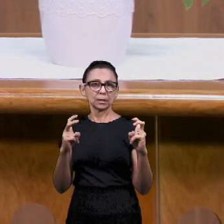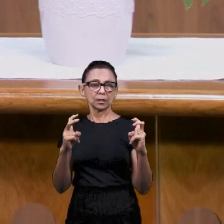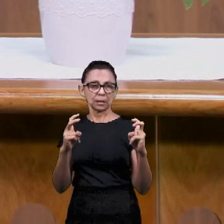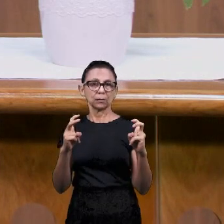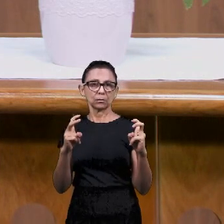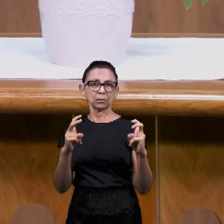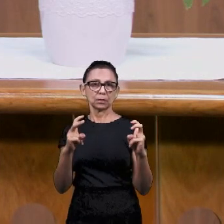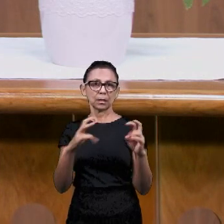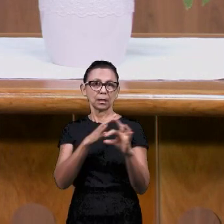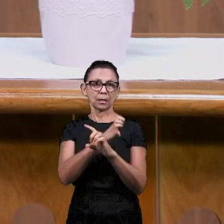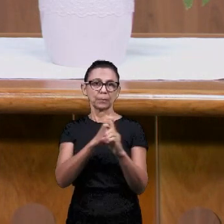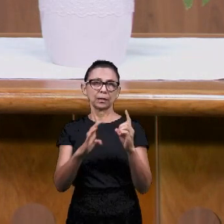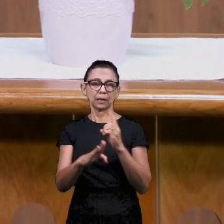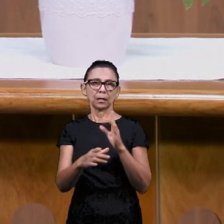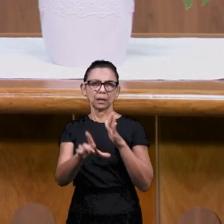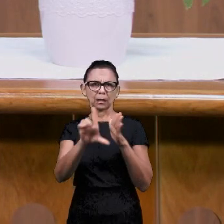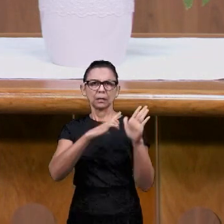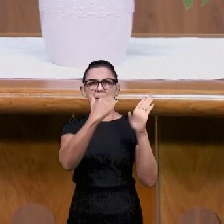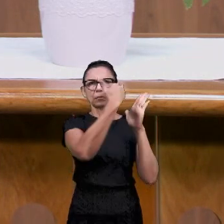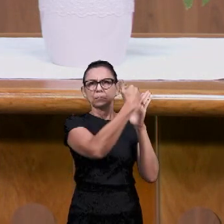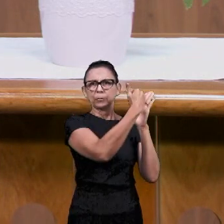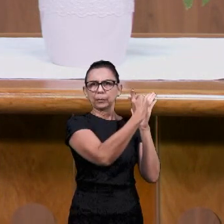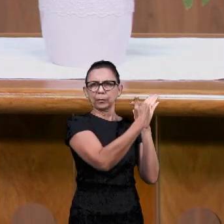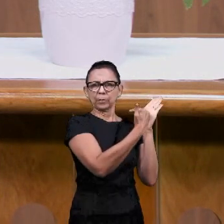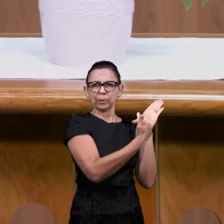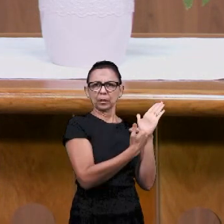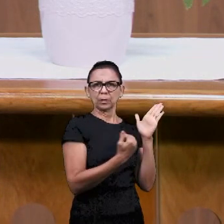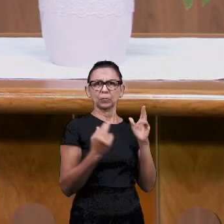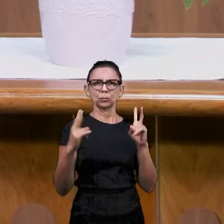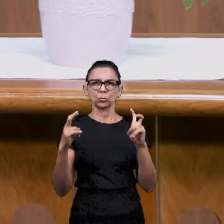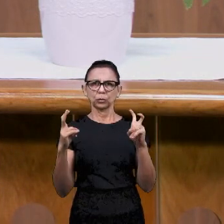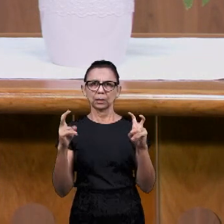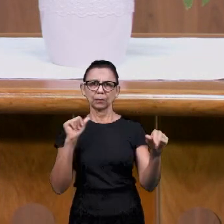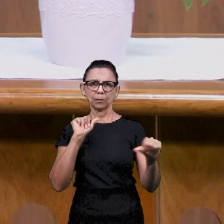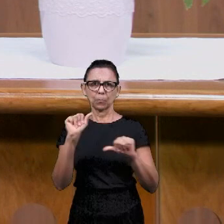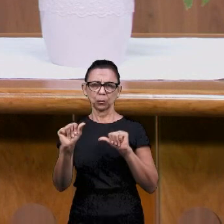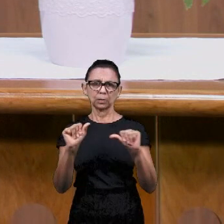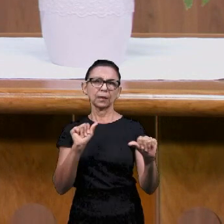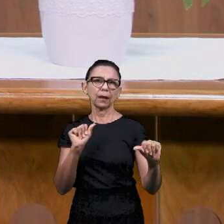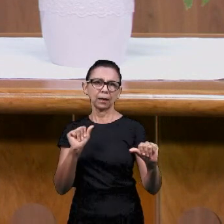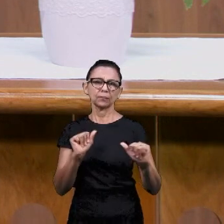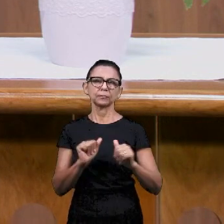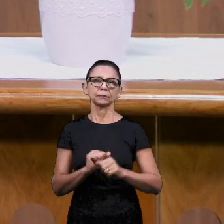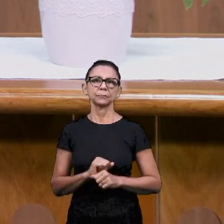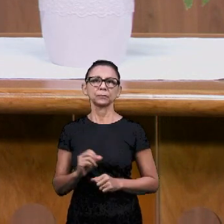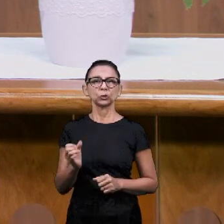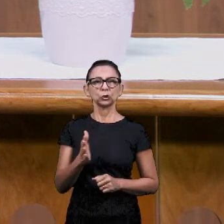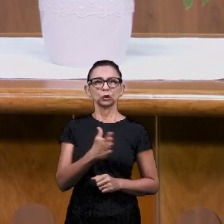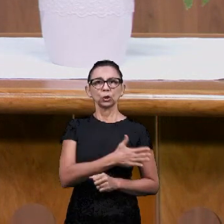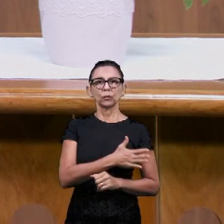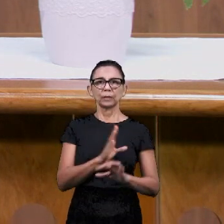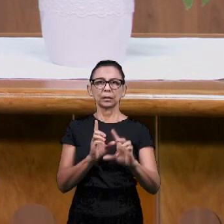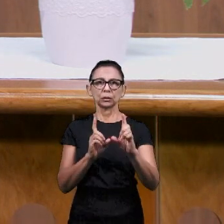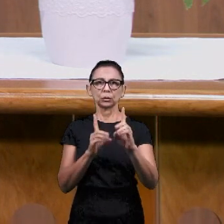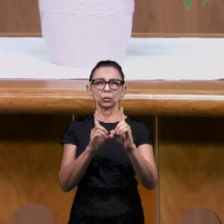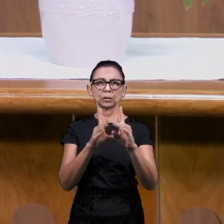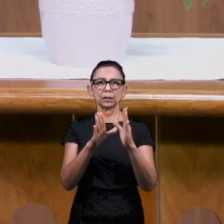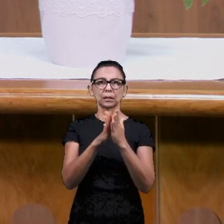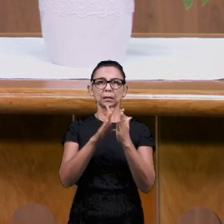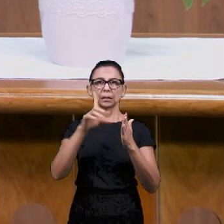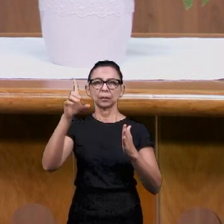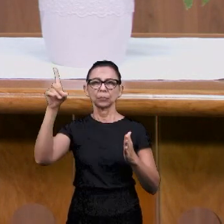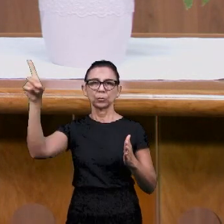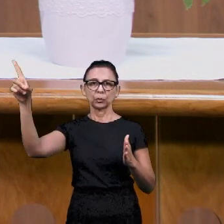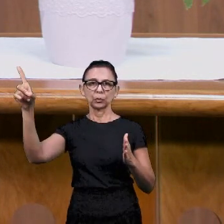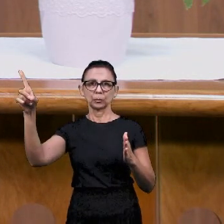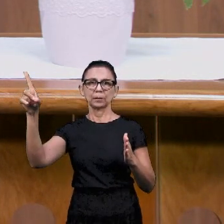suivants. Nous étions dans une séquence d'un thème et le nouveau thème, c'est la doctrine biblique du salut. Nous